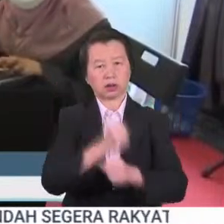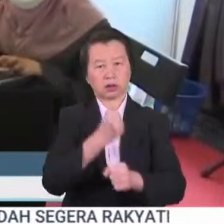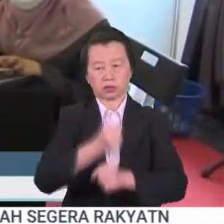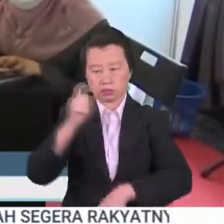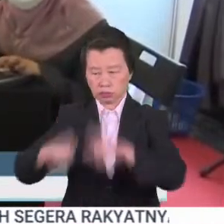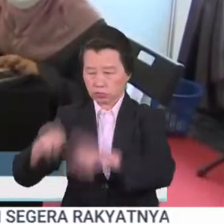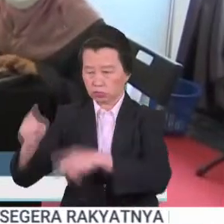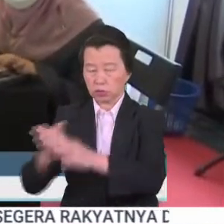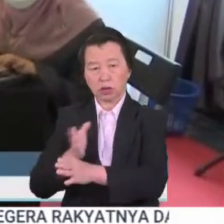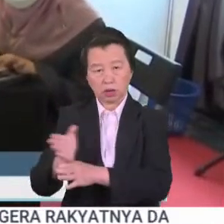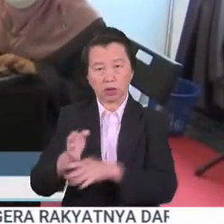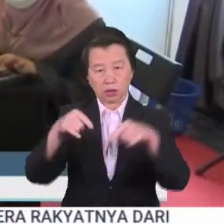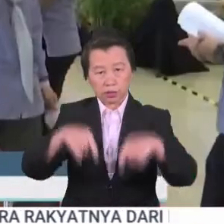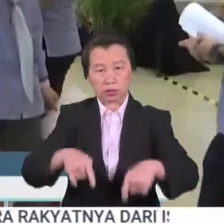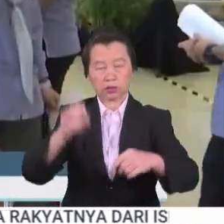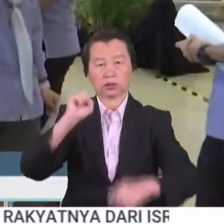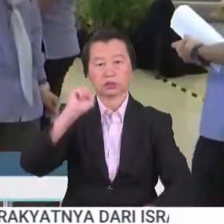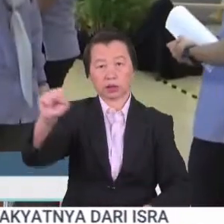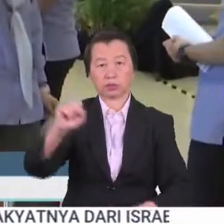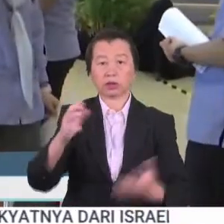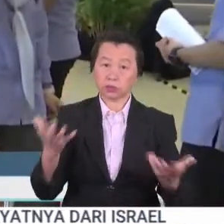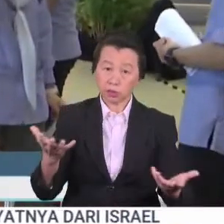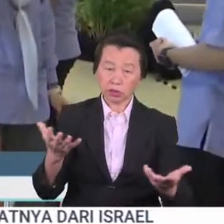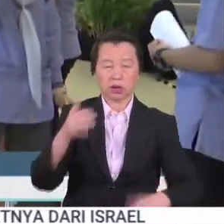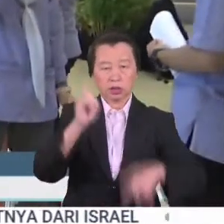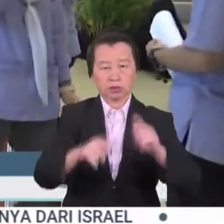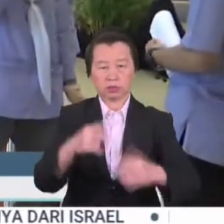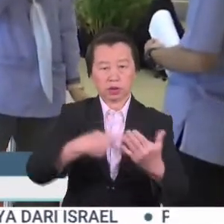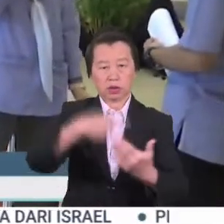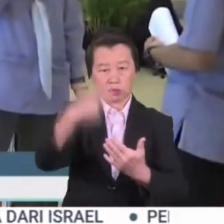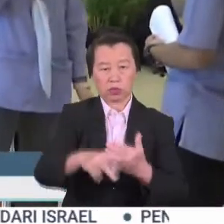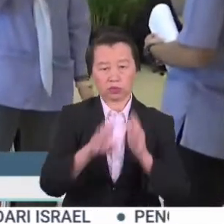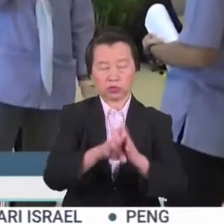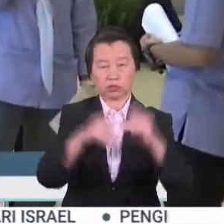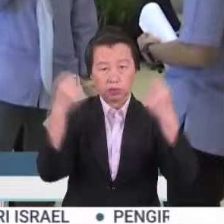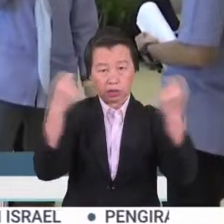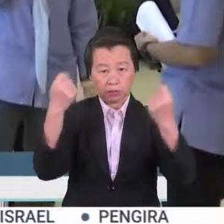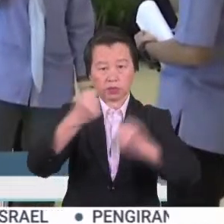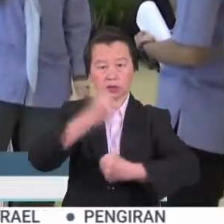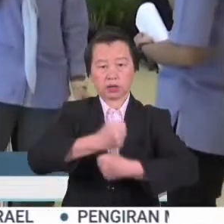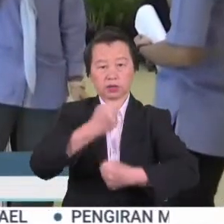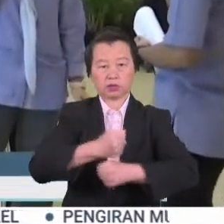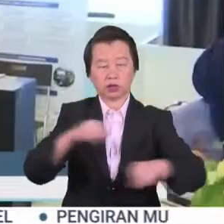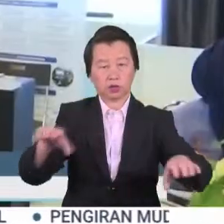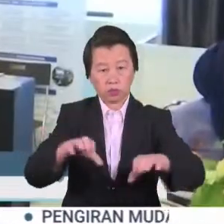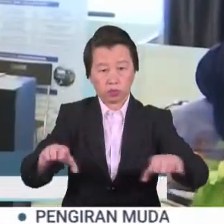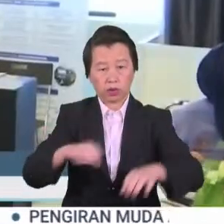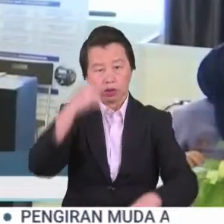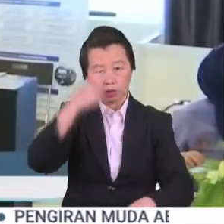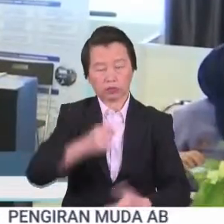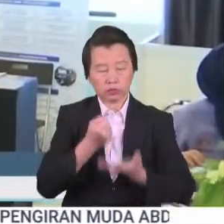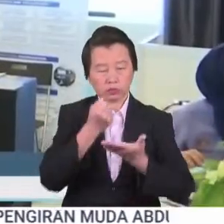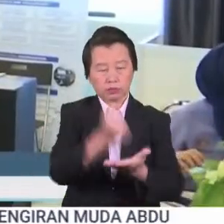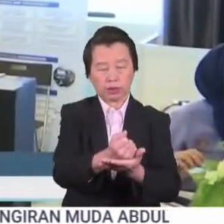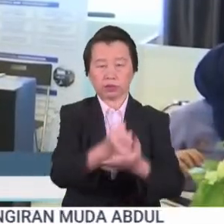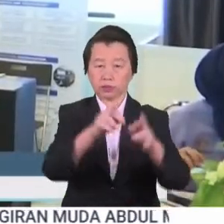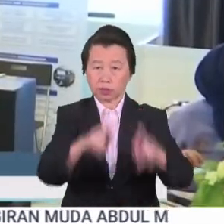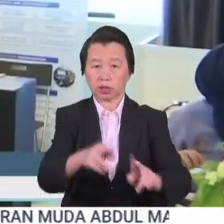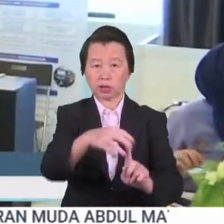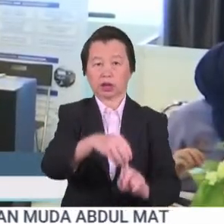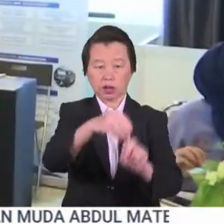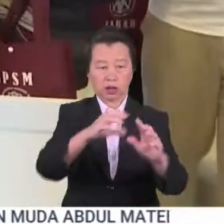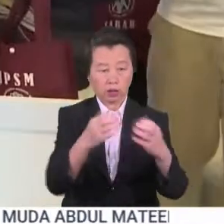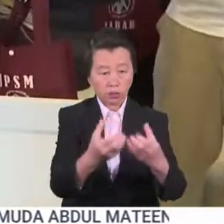pelbagai sektor di negeri ini sehubungan itu pelbagai program seperti karnival kerjaya dilaksana bagi membantu rakyat